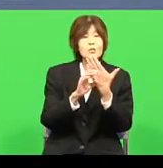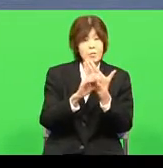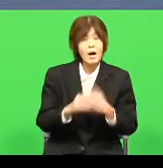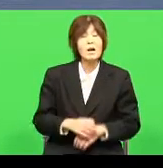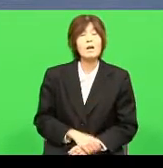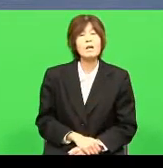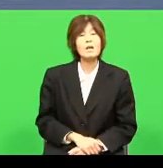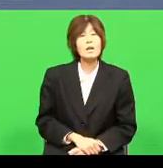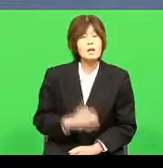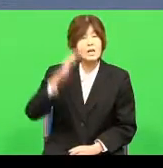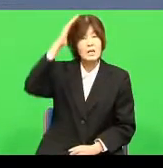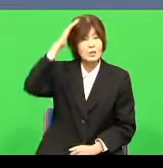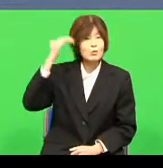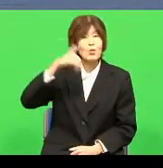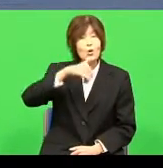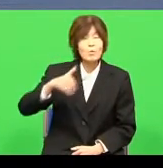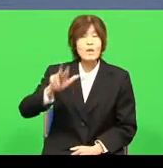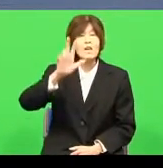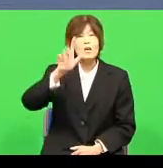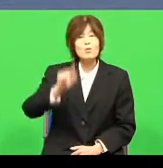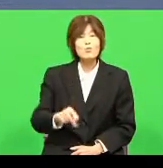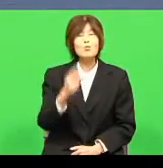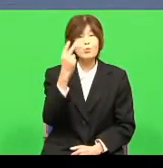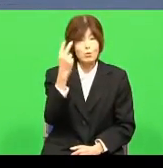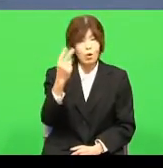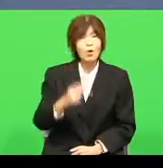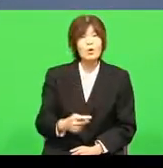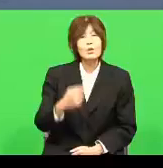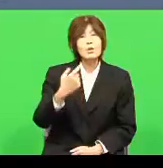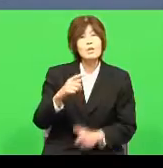例えば黒部ルートの